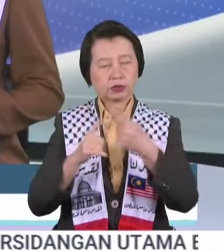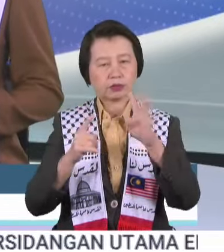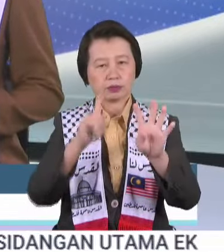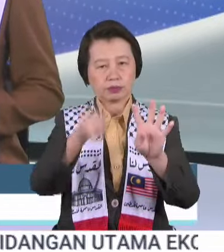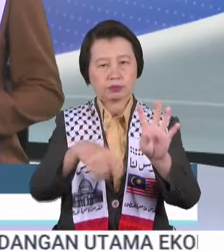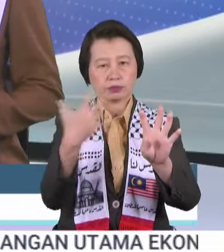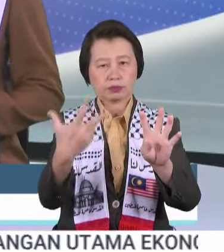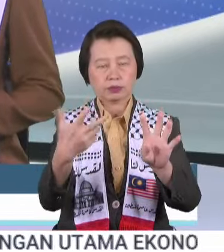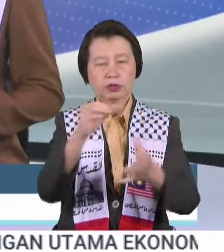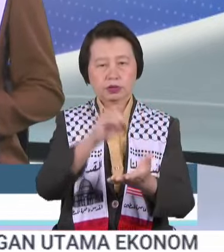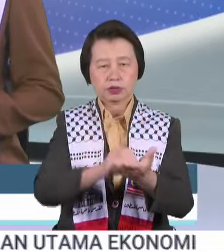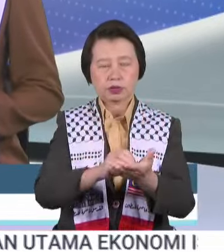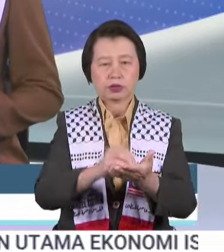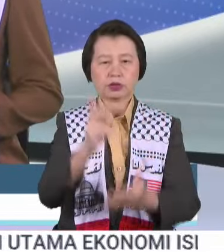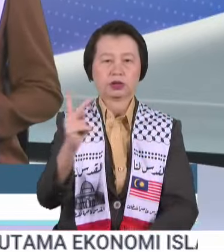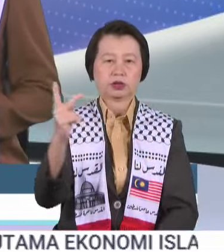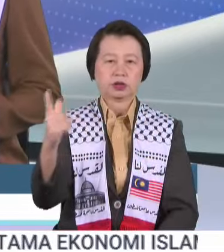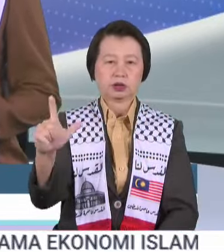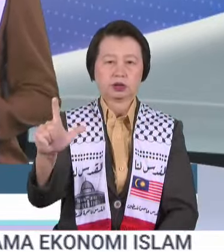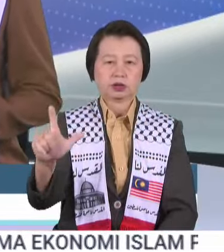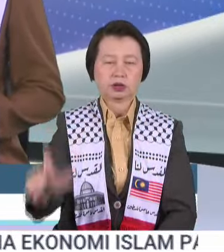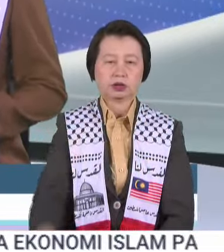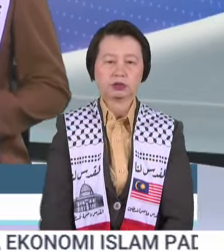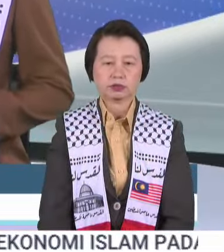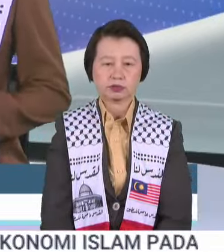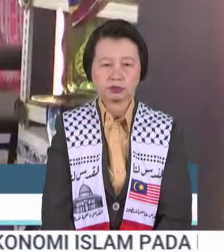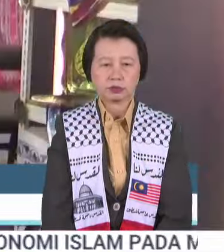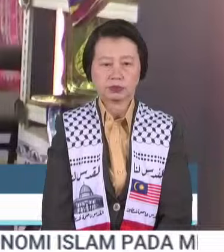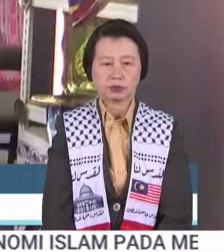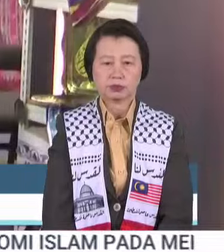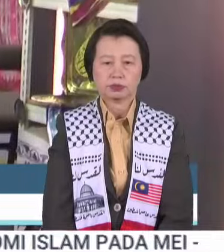di Kompleks Kraf Kuala Lumpur.